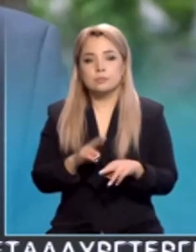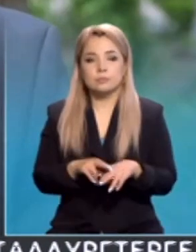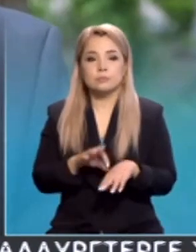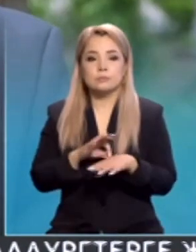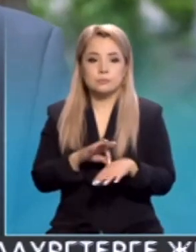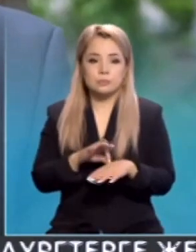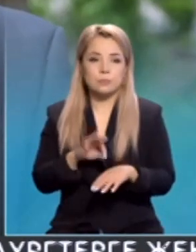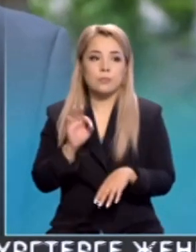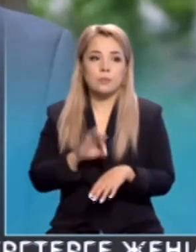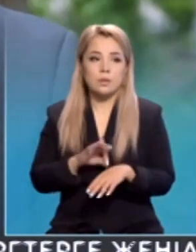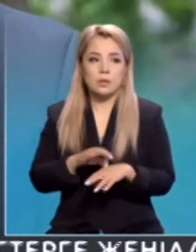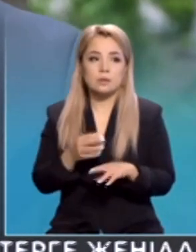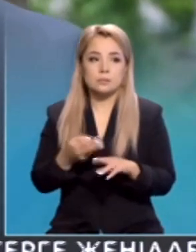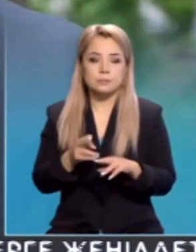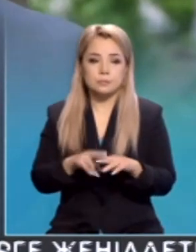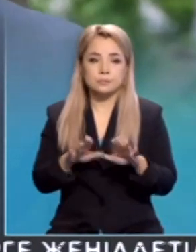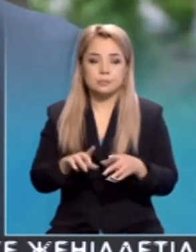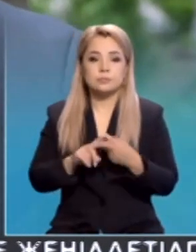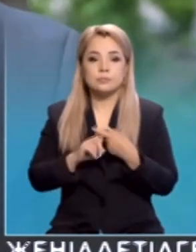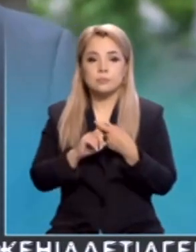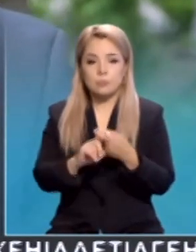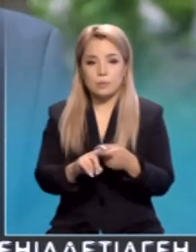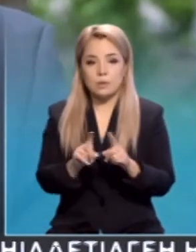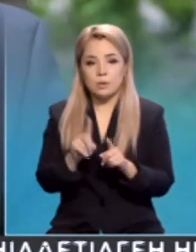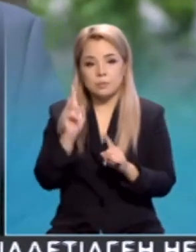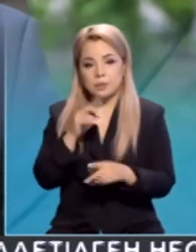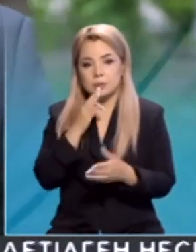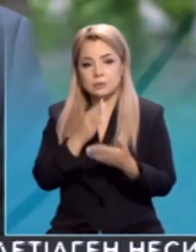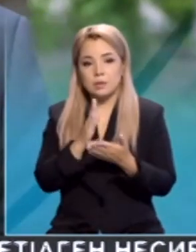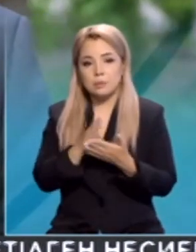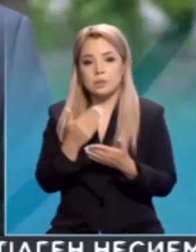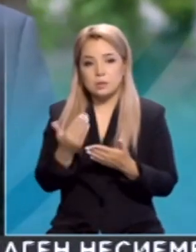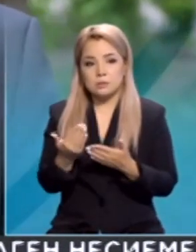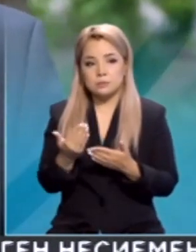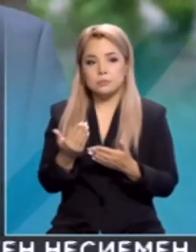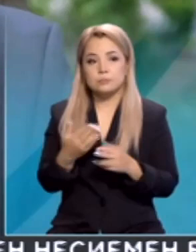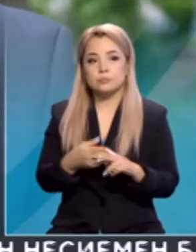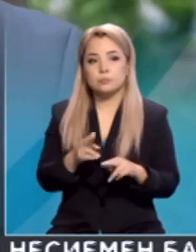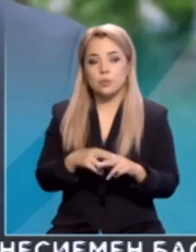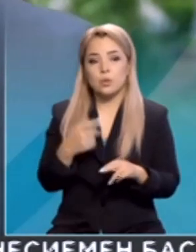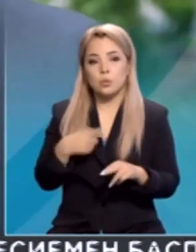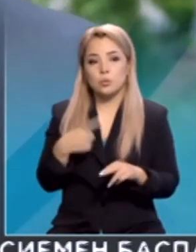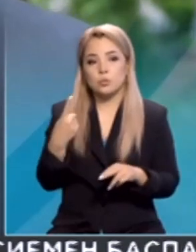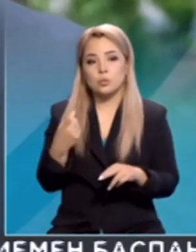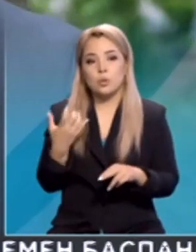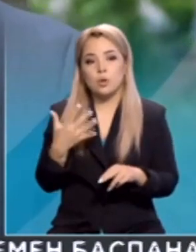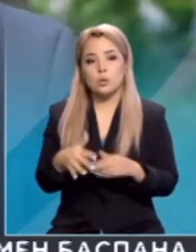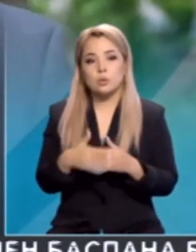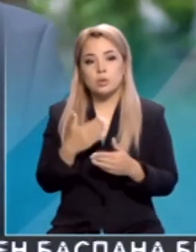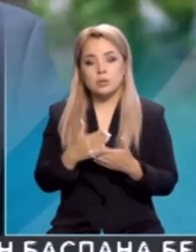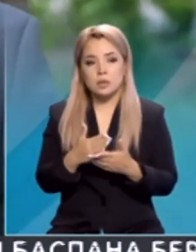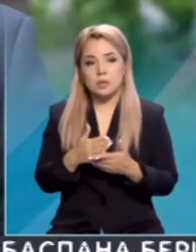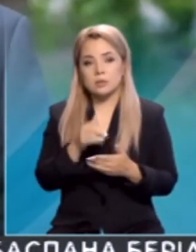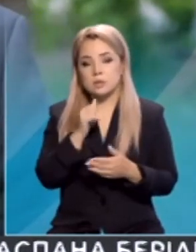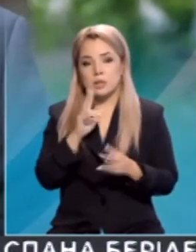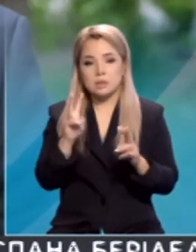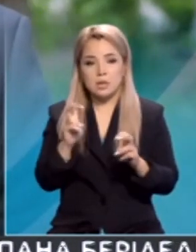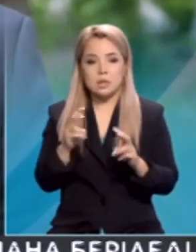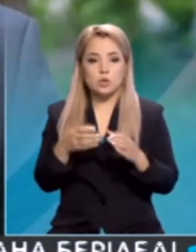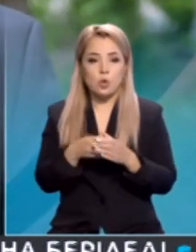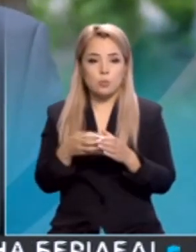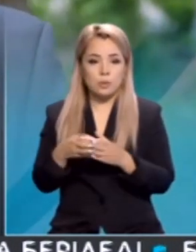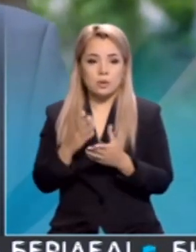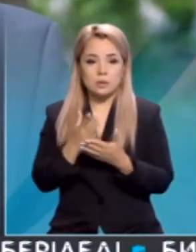аралды жаңағыдай таралатын аурулардың бірі саналады. Бұл өзінің 150-ге де астам серологиялық типтары болады,